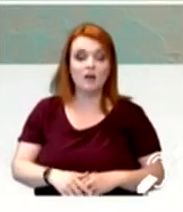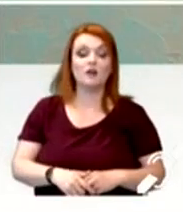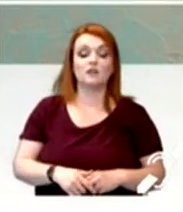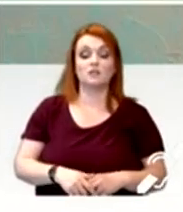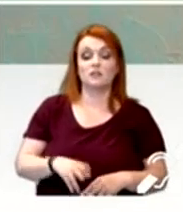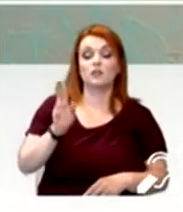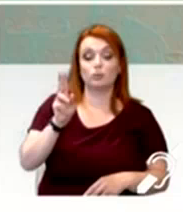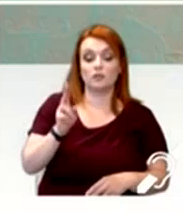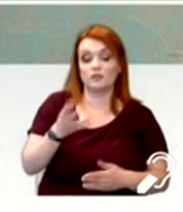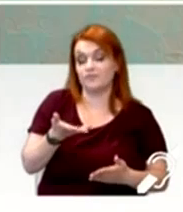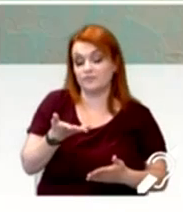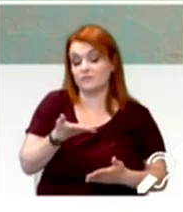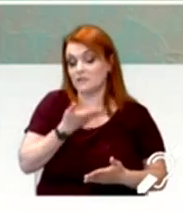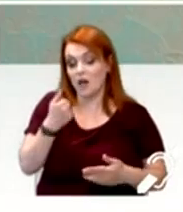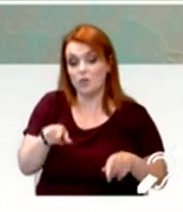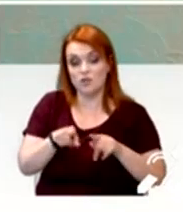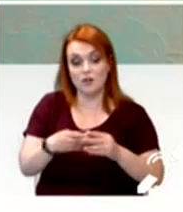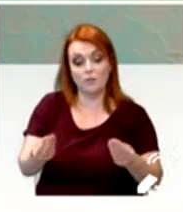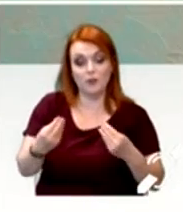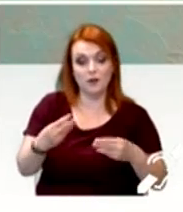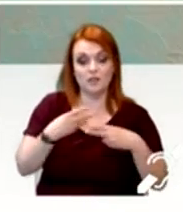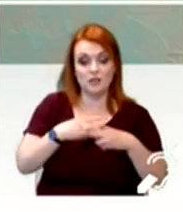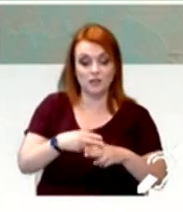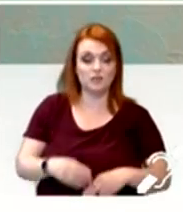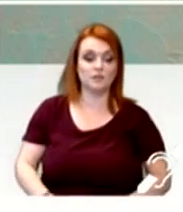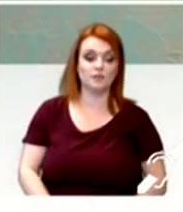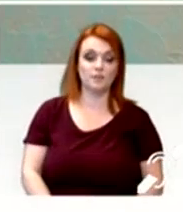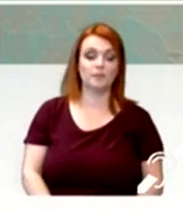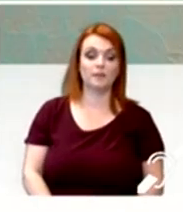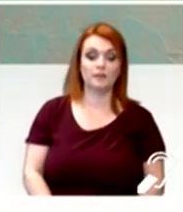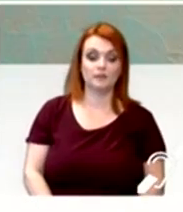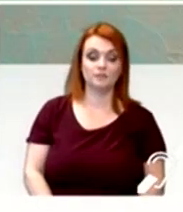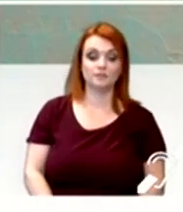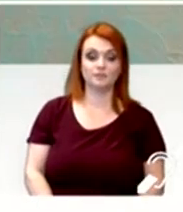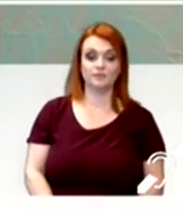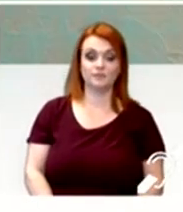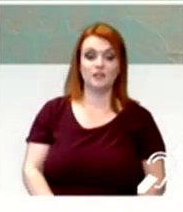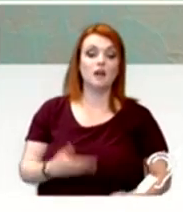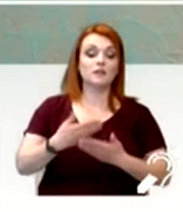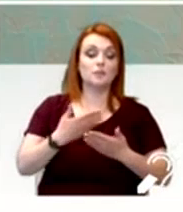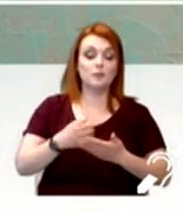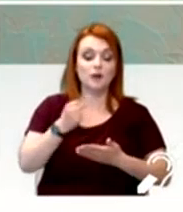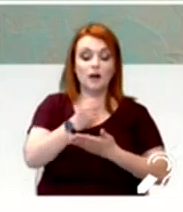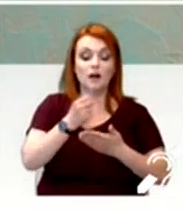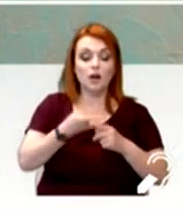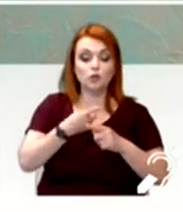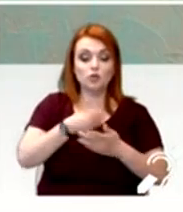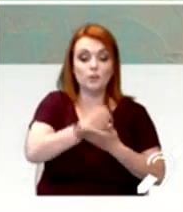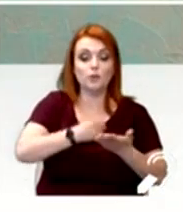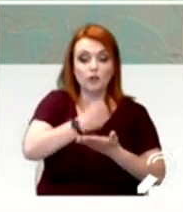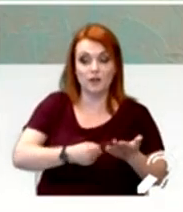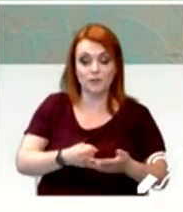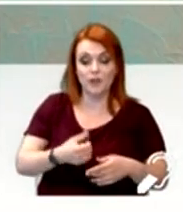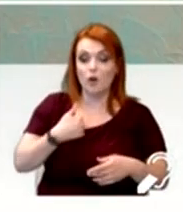supele piureu, însă bucătăria noastră nu este dotată cu acest mixer care poate mărunți aceste bucate